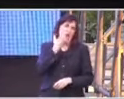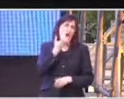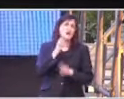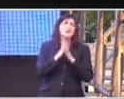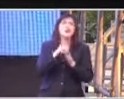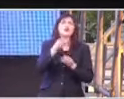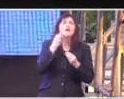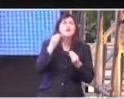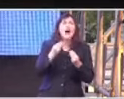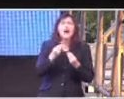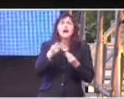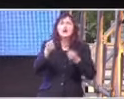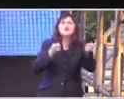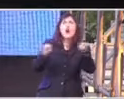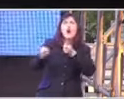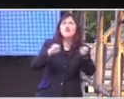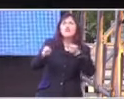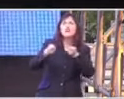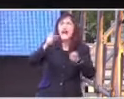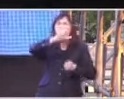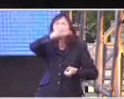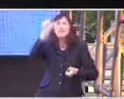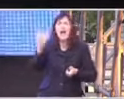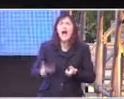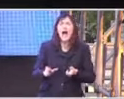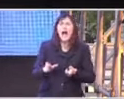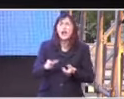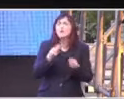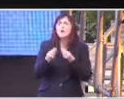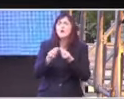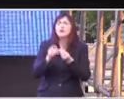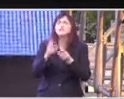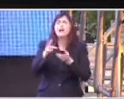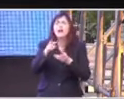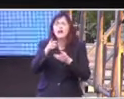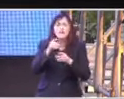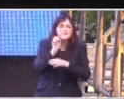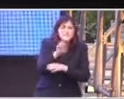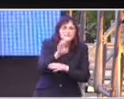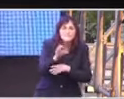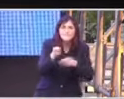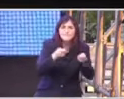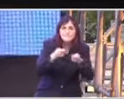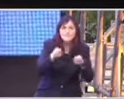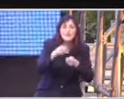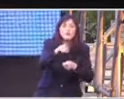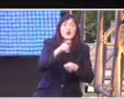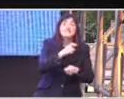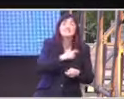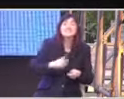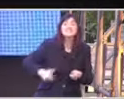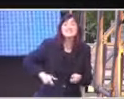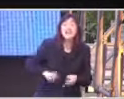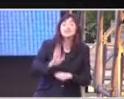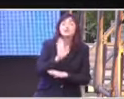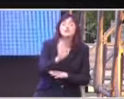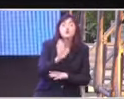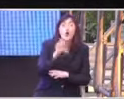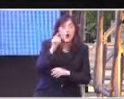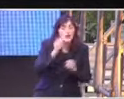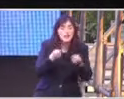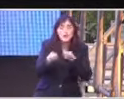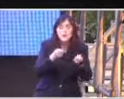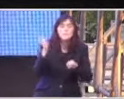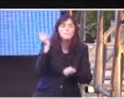se non riesci a convincere i tuoi sindaci come puoi governare un paese se è sulle questioni di merito non hai